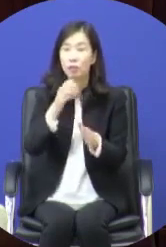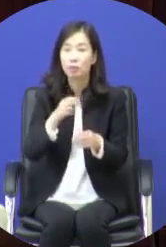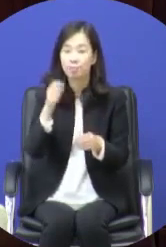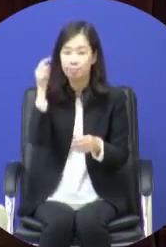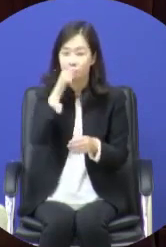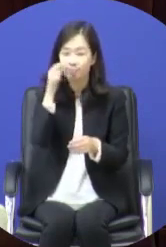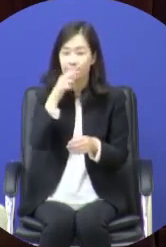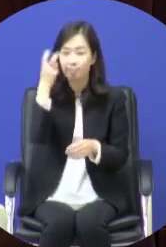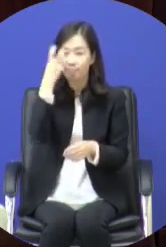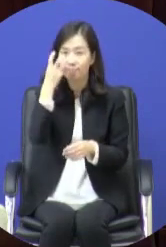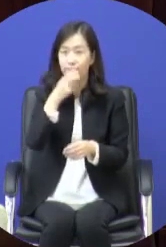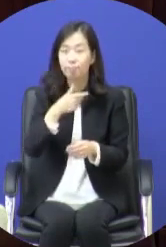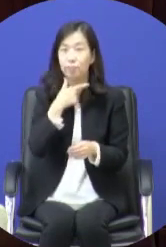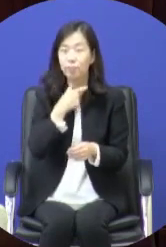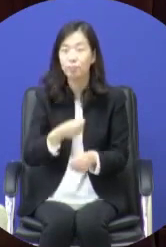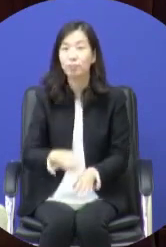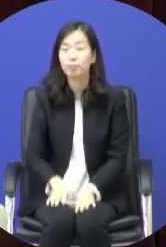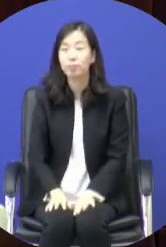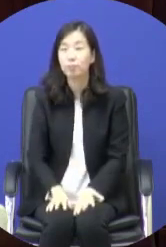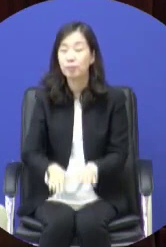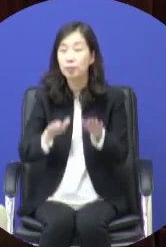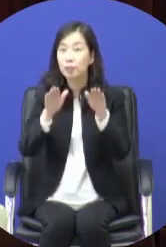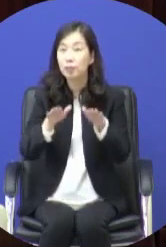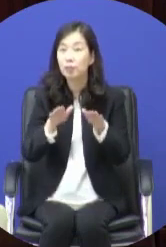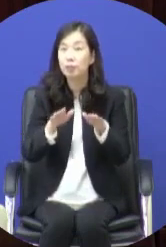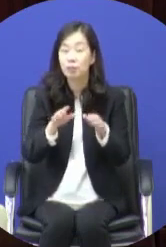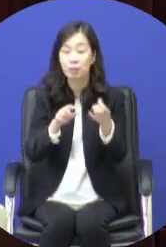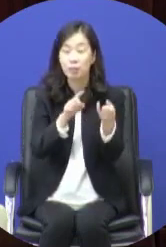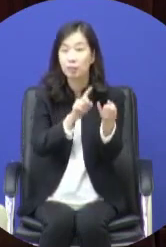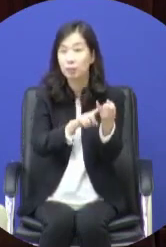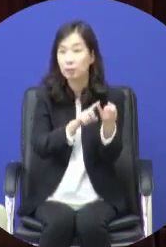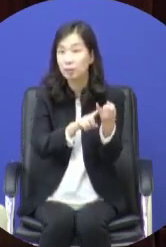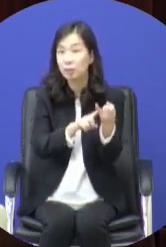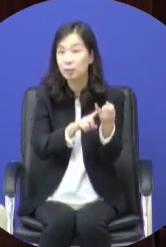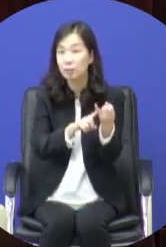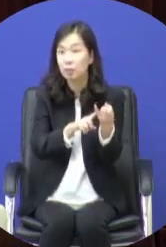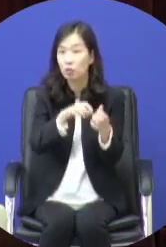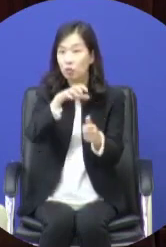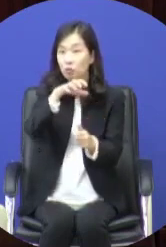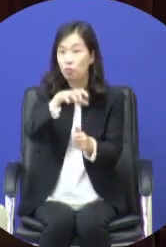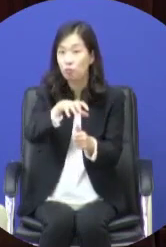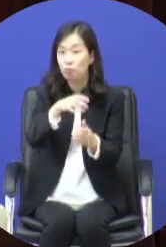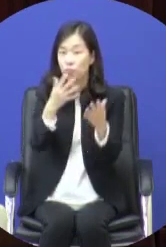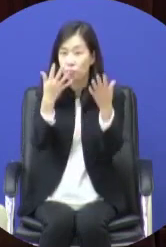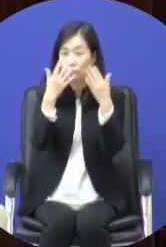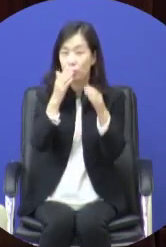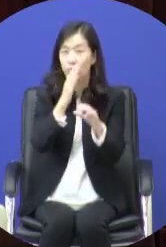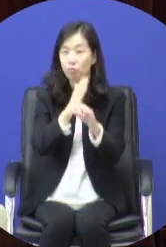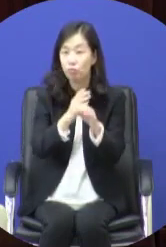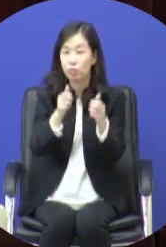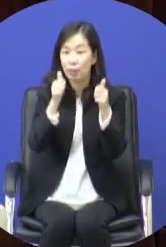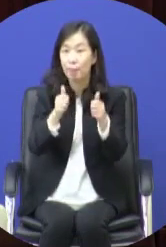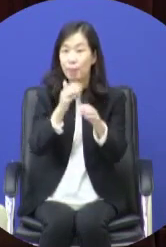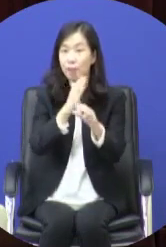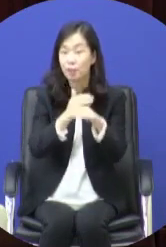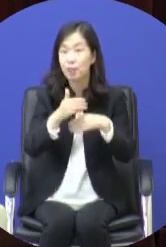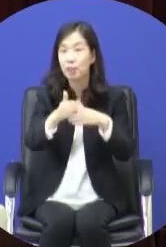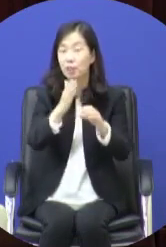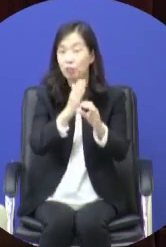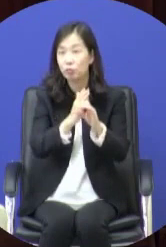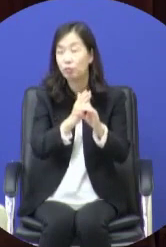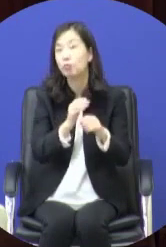점검을 요구합니다. 현재 이정은 씨는 구속된 상태로 재판을 받고 있고